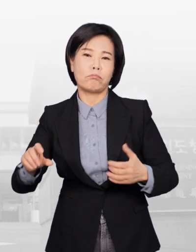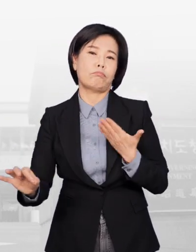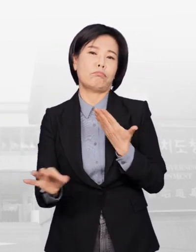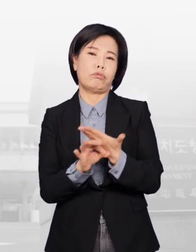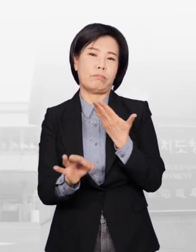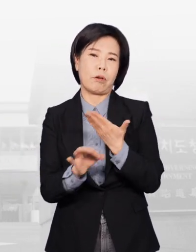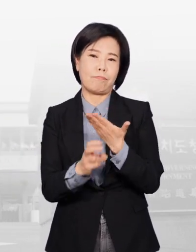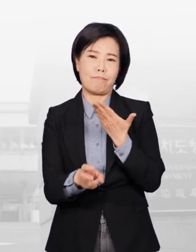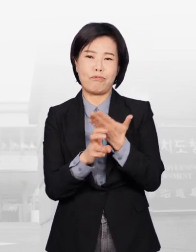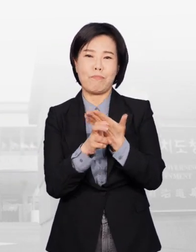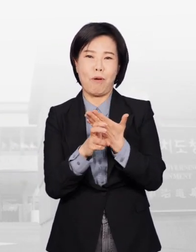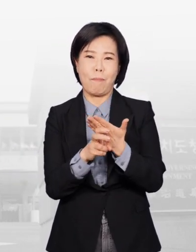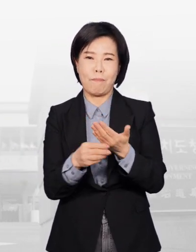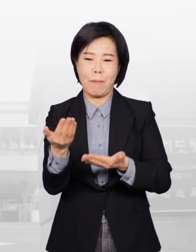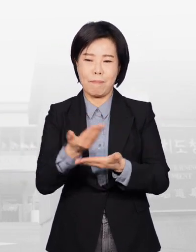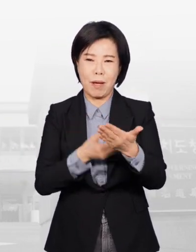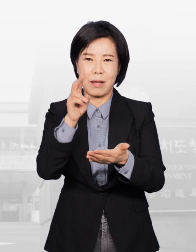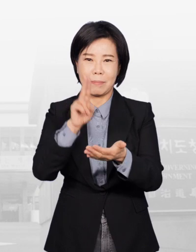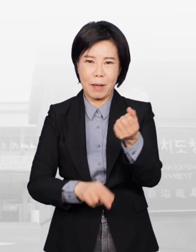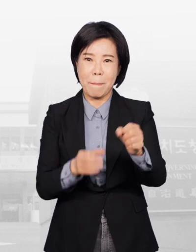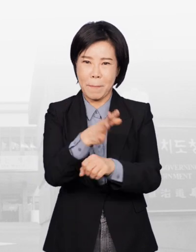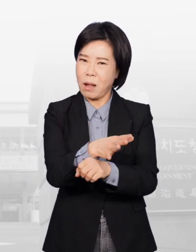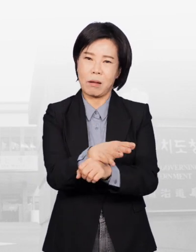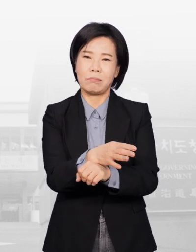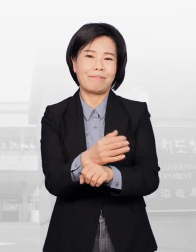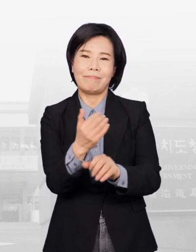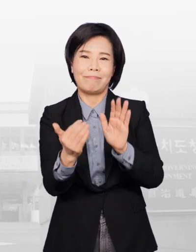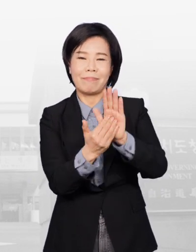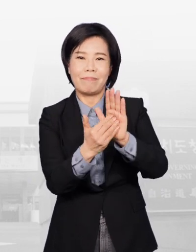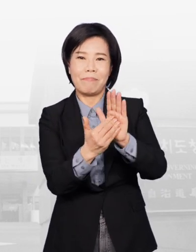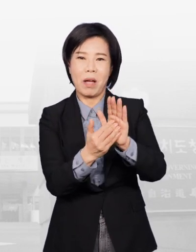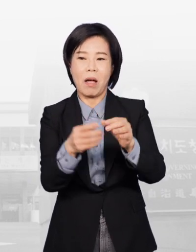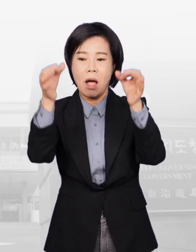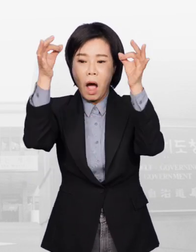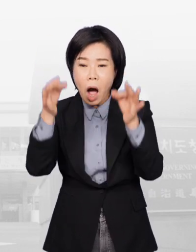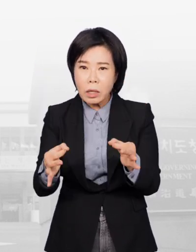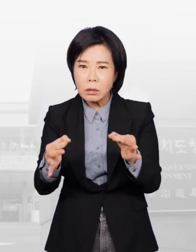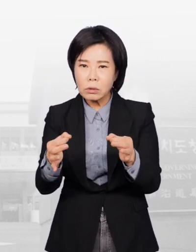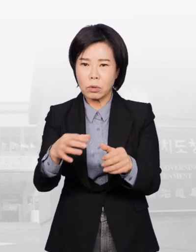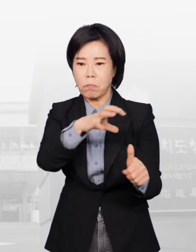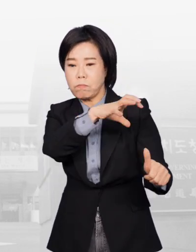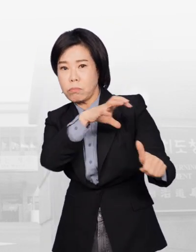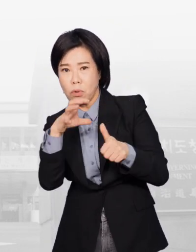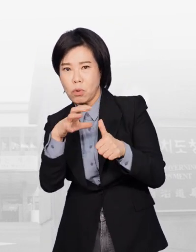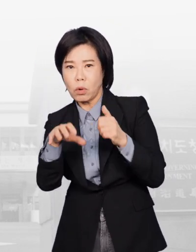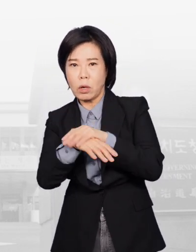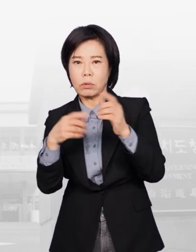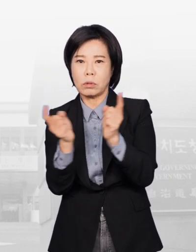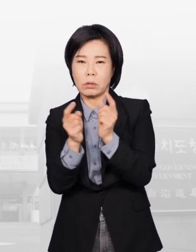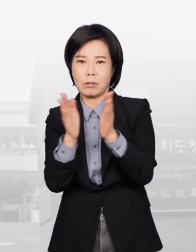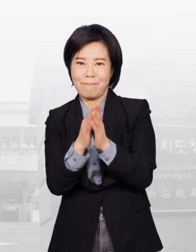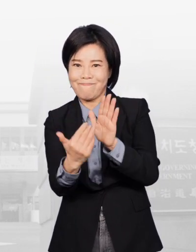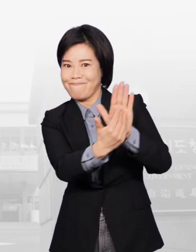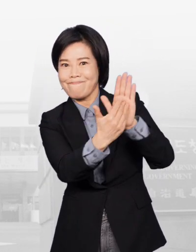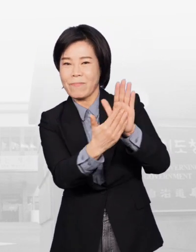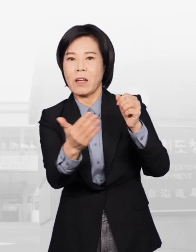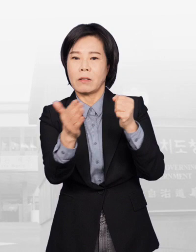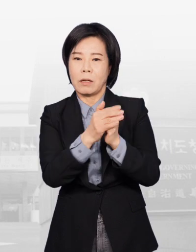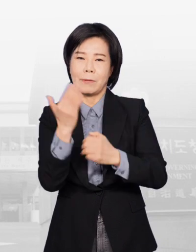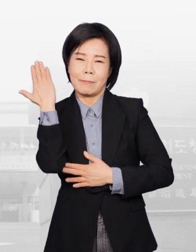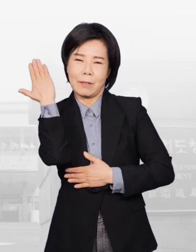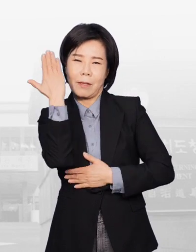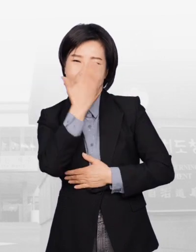부정 유통행위 단속을 강화한다고 전했습니다. 탐나는 전의 할인 혜택을 악용한 불법 행위를 선제적으로